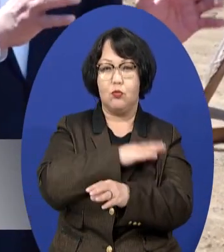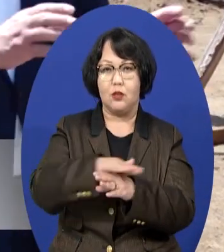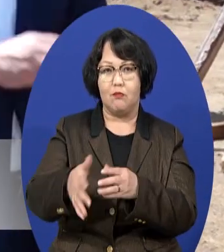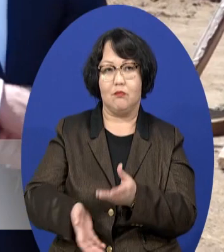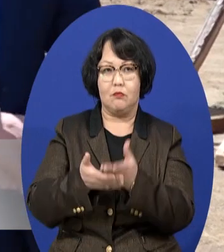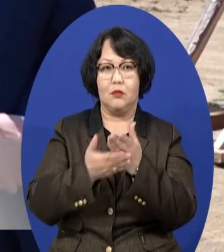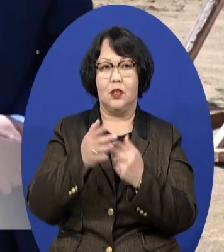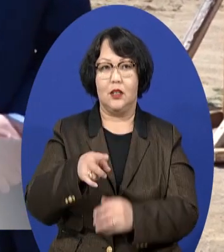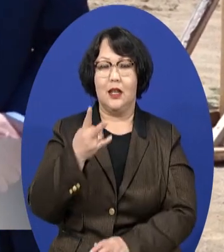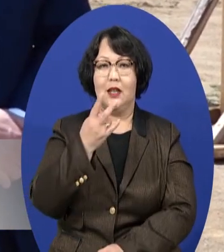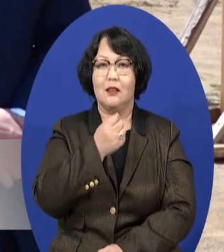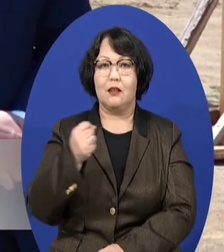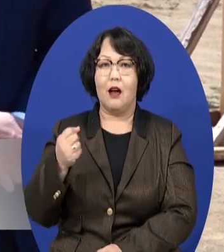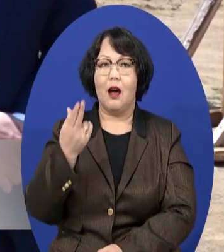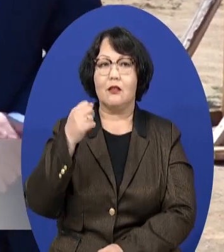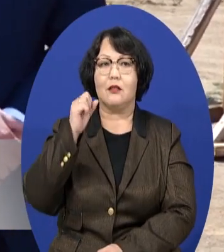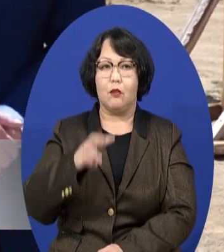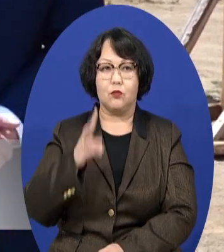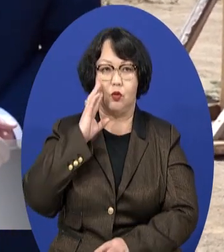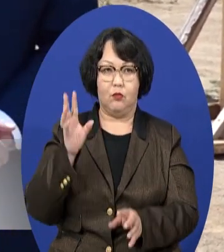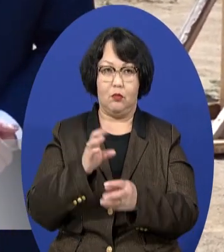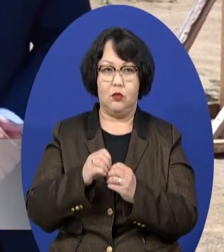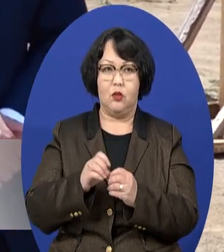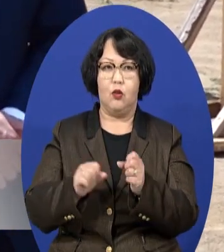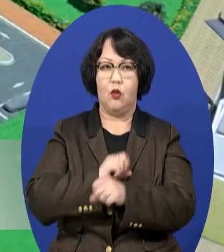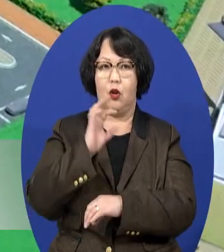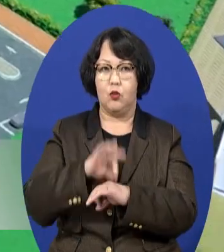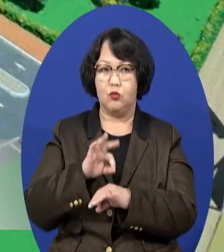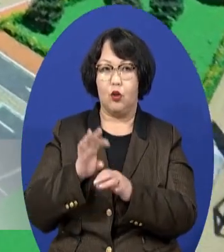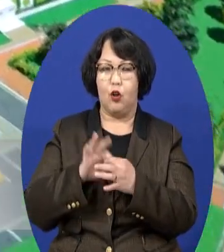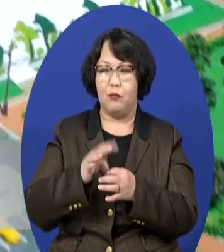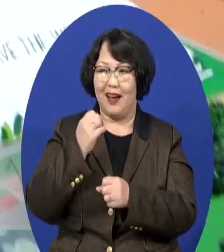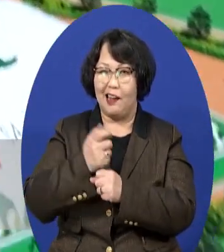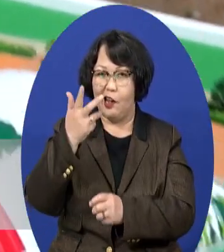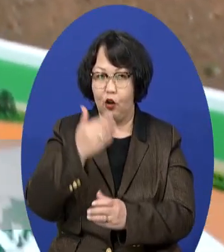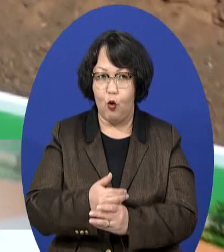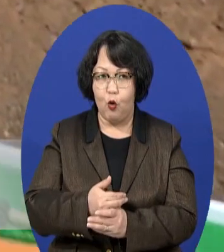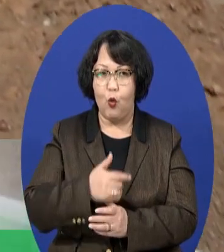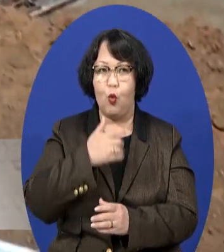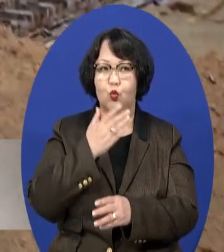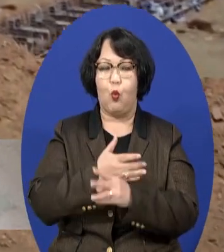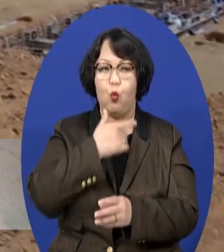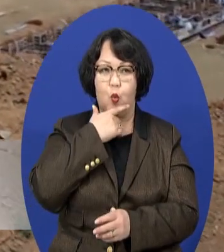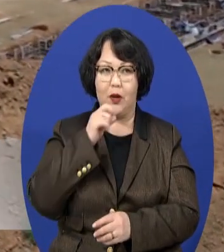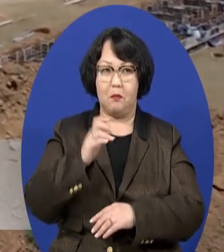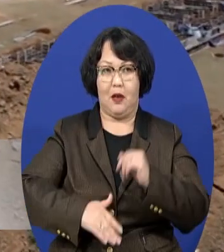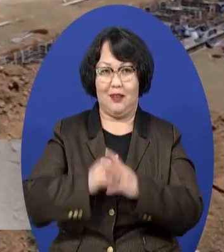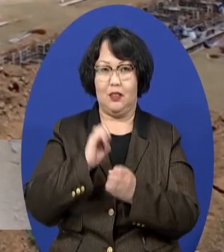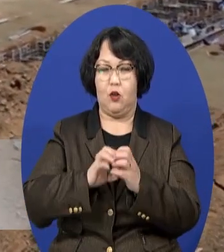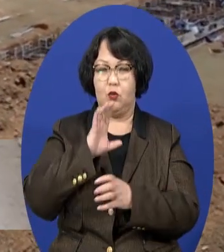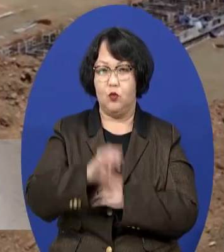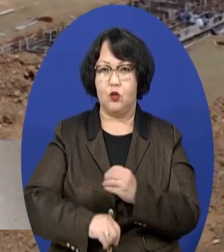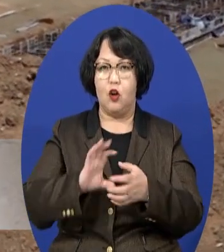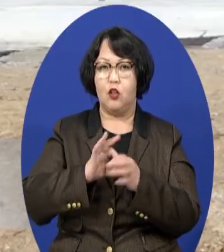наадам гэж хийсэн. Одоо энэ коронавирус болоод дуусах чадсангүй л дээ. Монгол улсад анхудаага баригдаж байгаа олон улсын